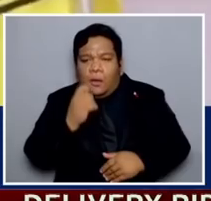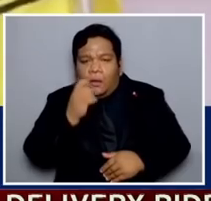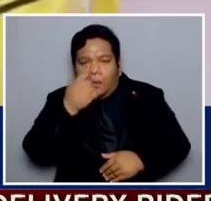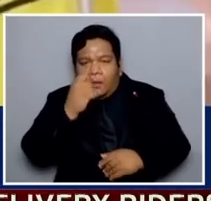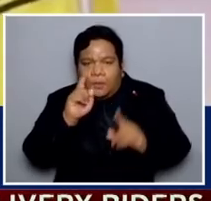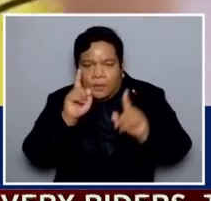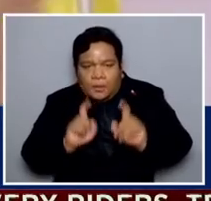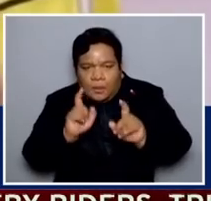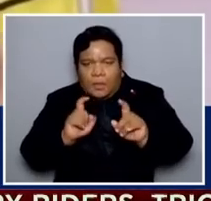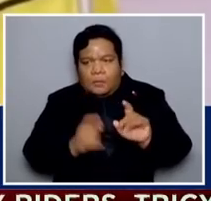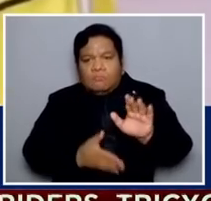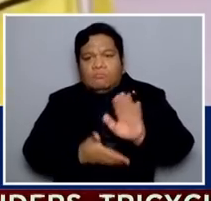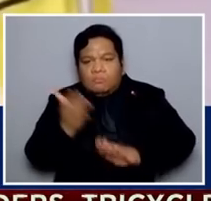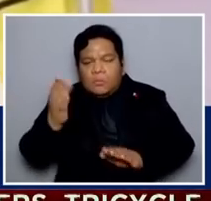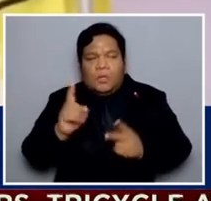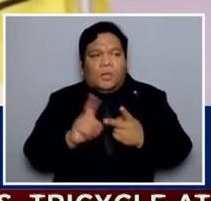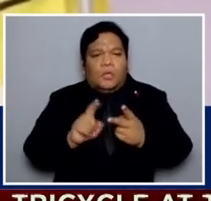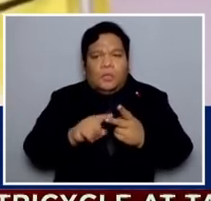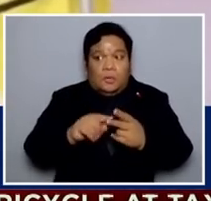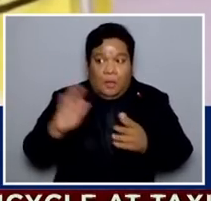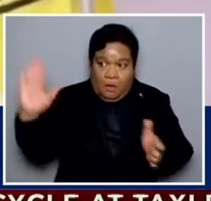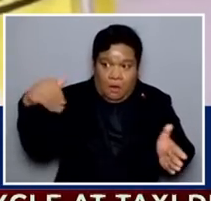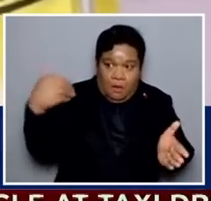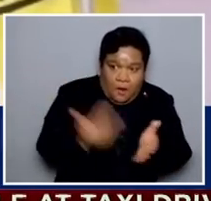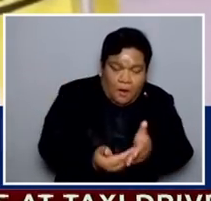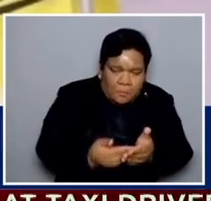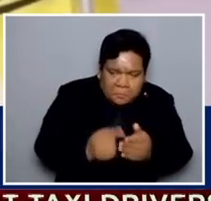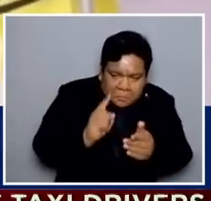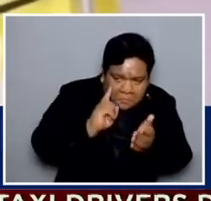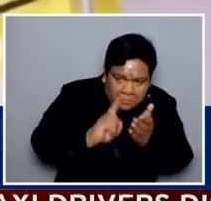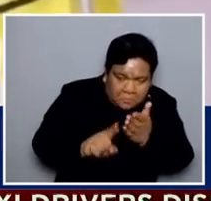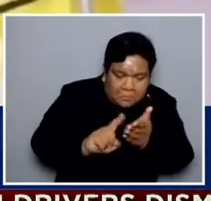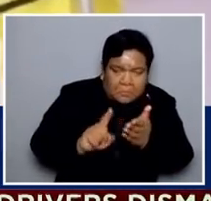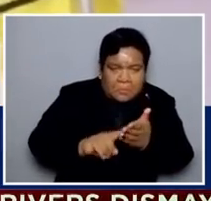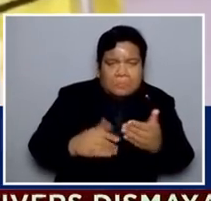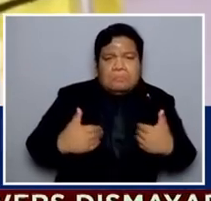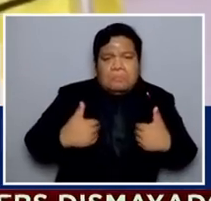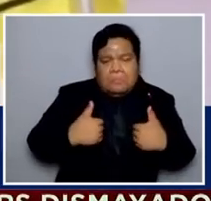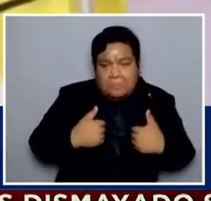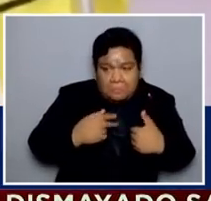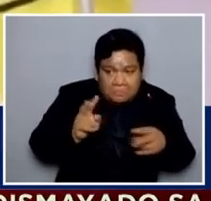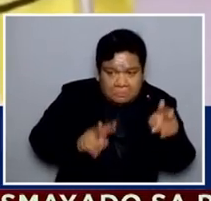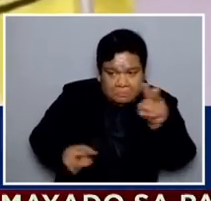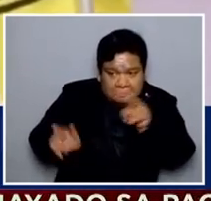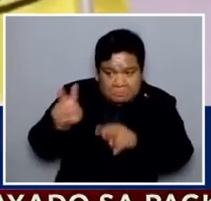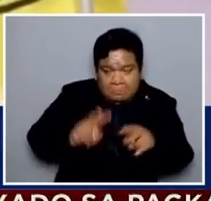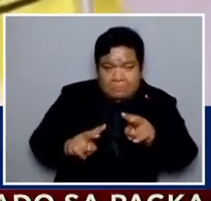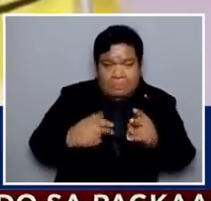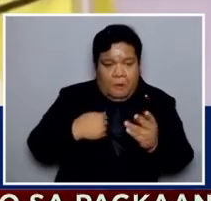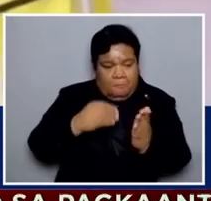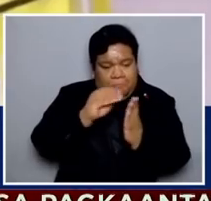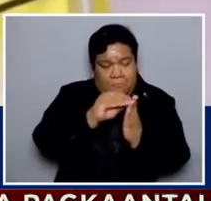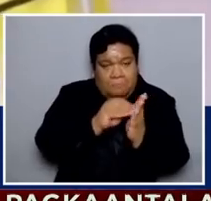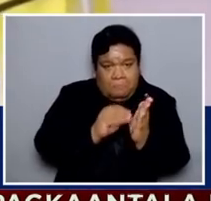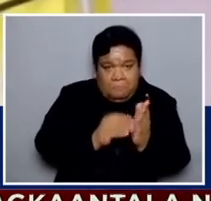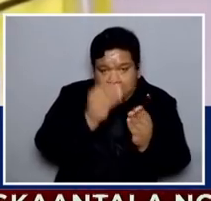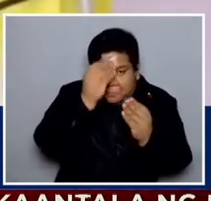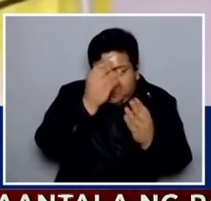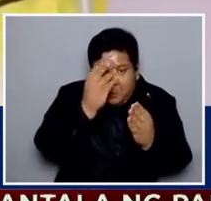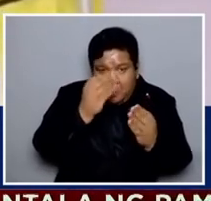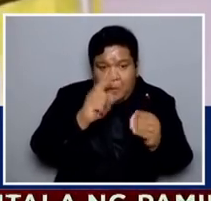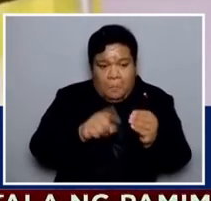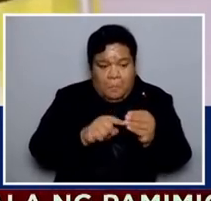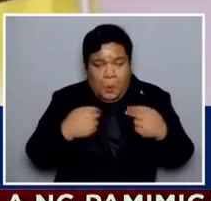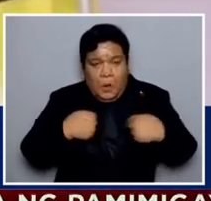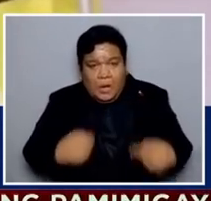tayong screening pagdating nila dito sa ating bansa, kung saan merong health declaration forms. Meron pa rin